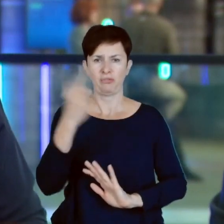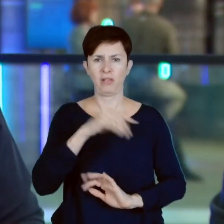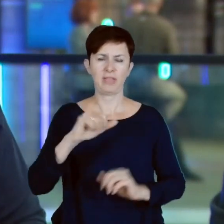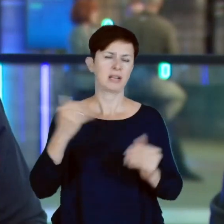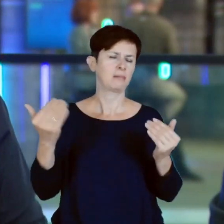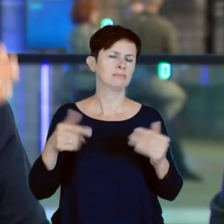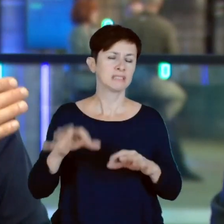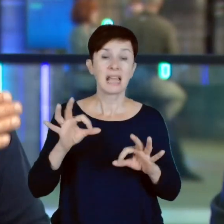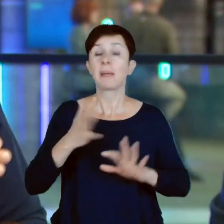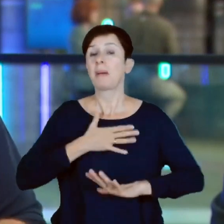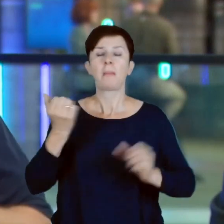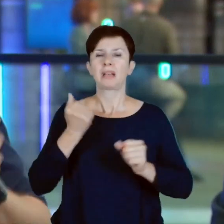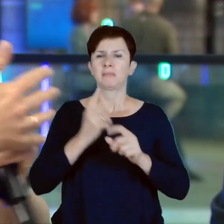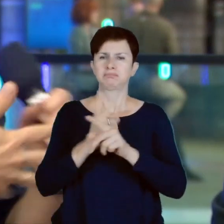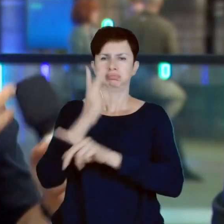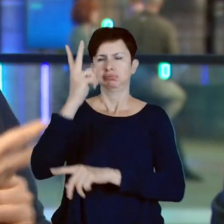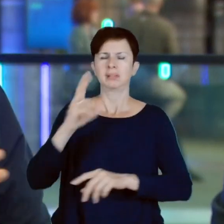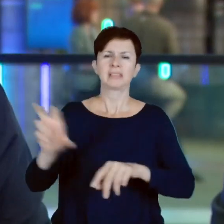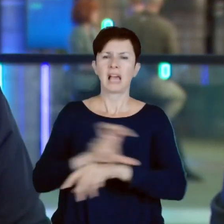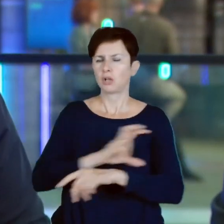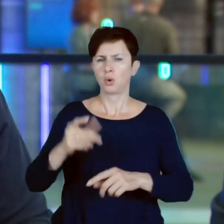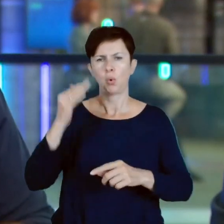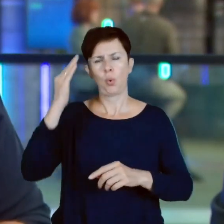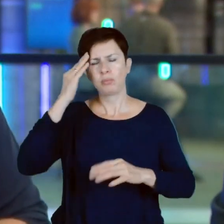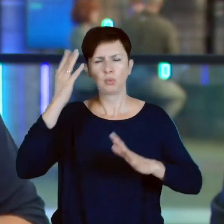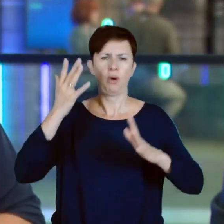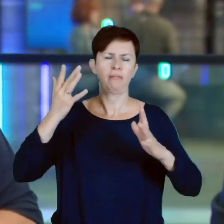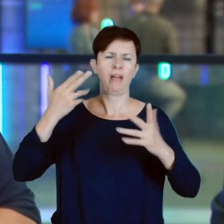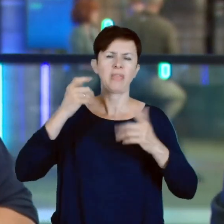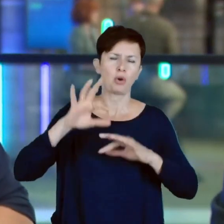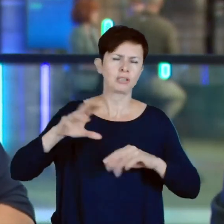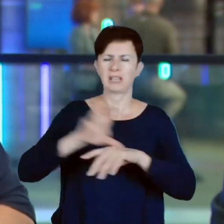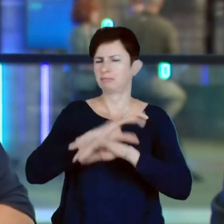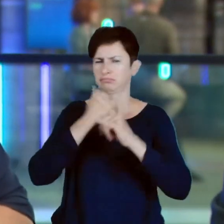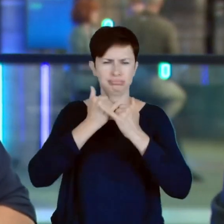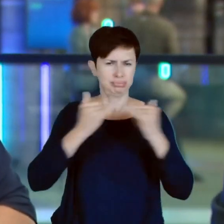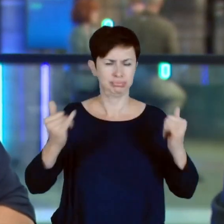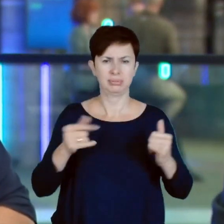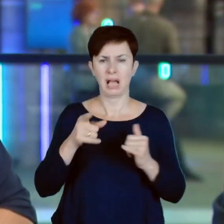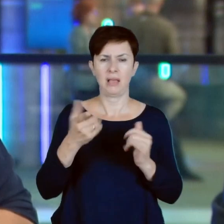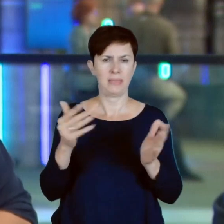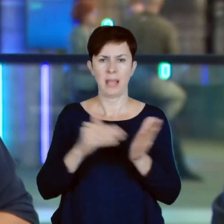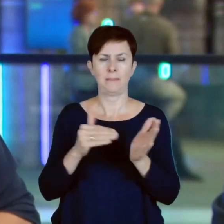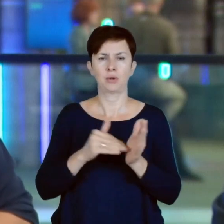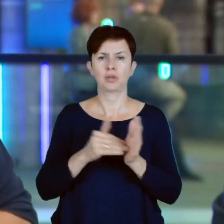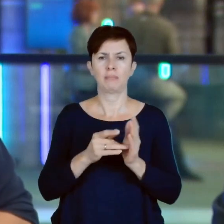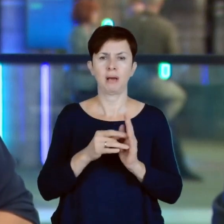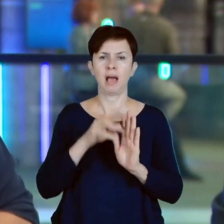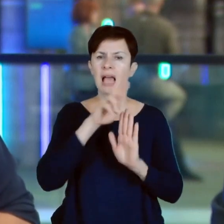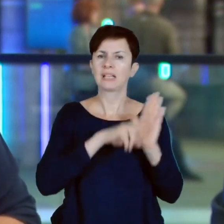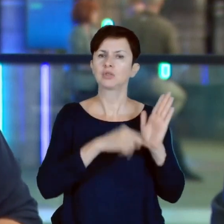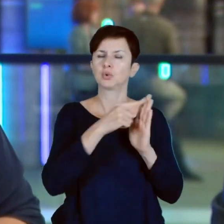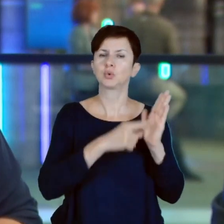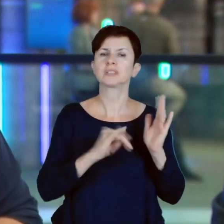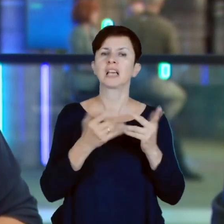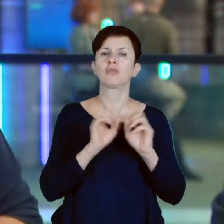chcemy nazwać, umysłowe, kulturowe, neurologiczne, które zauważcie, nie potrzeba instrukcji, żeby je zrozumieć. W TikToka umiemy